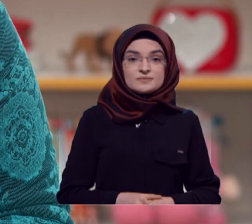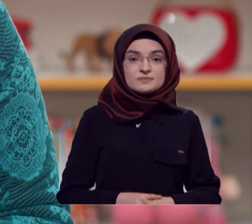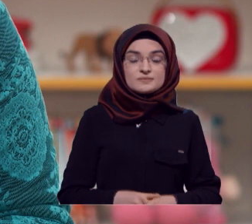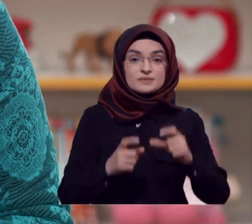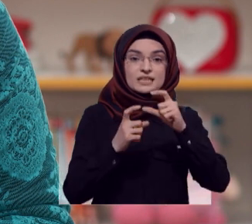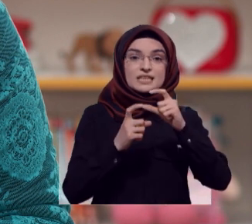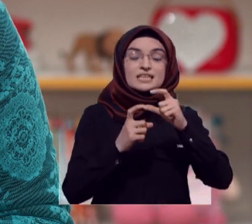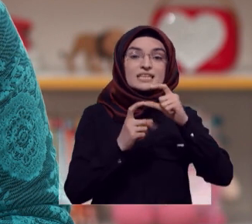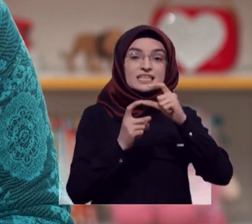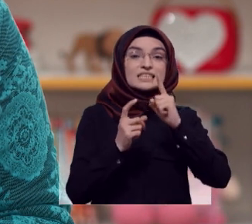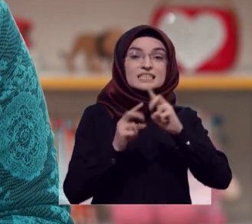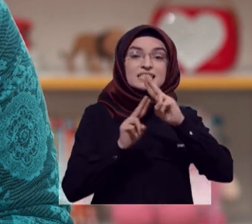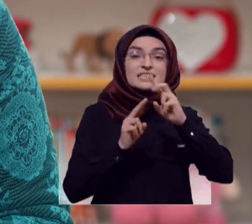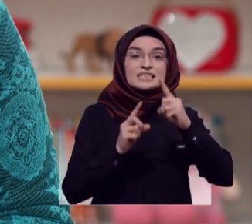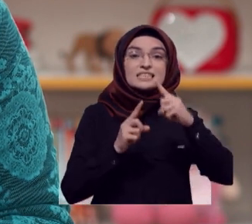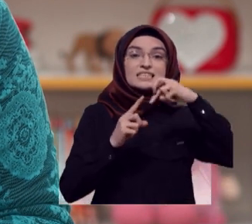Şıkırt.